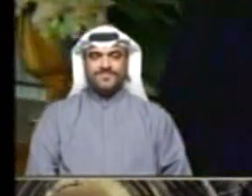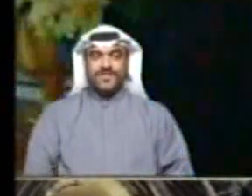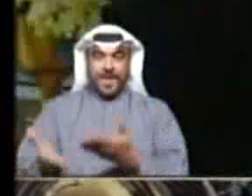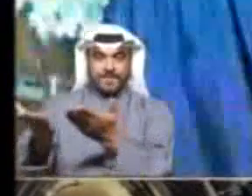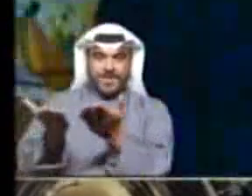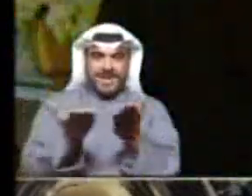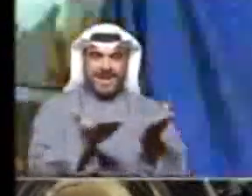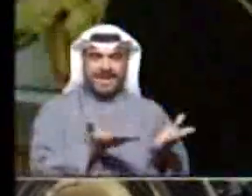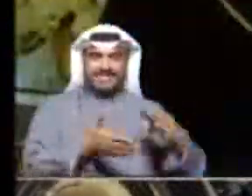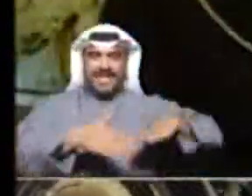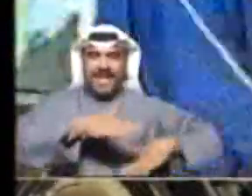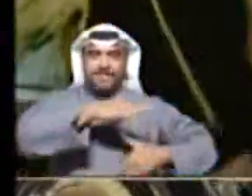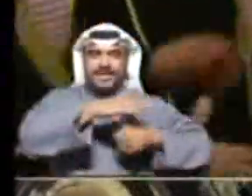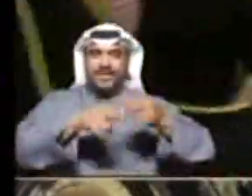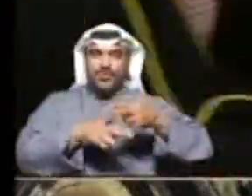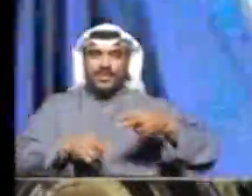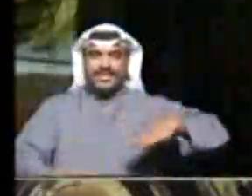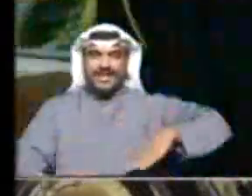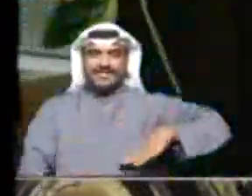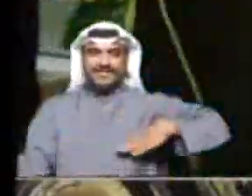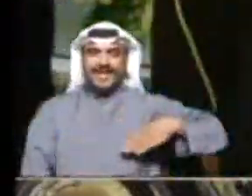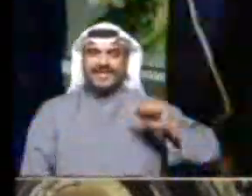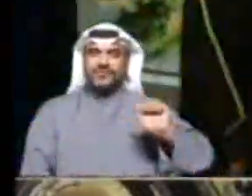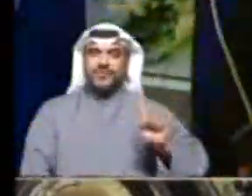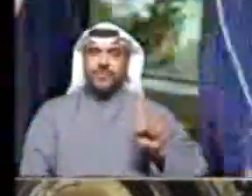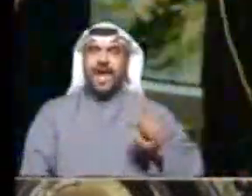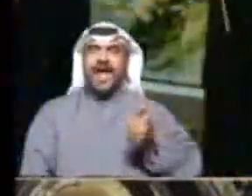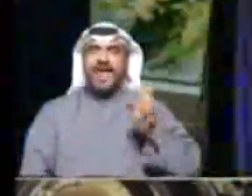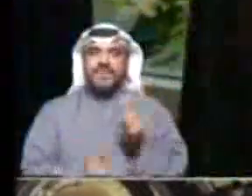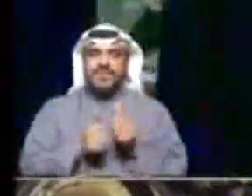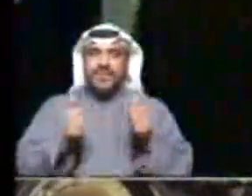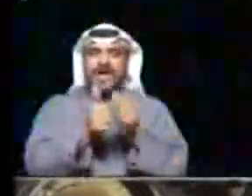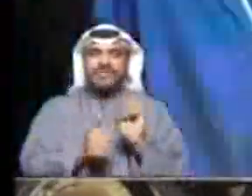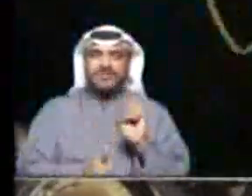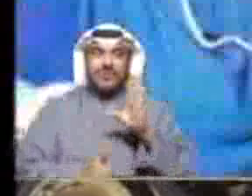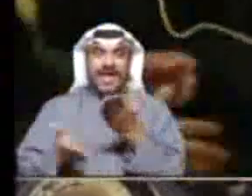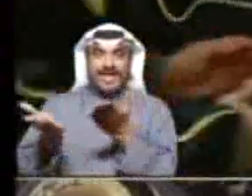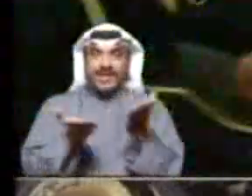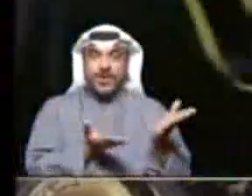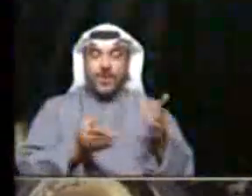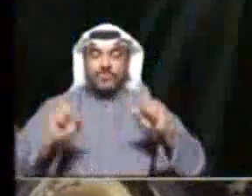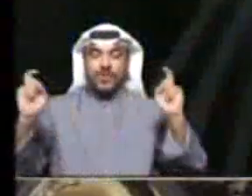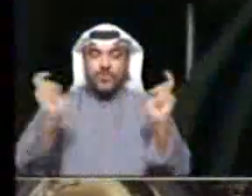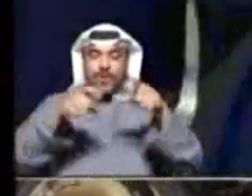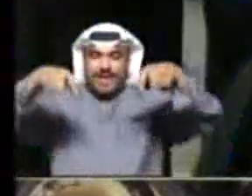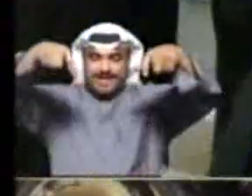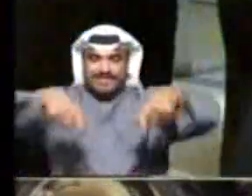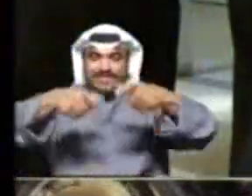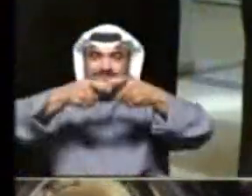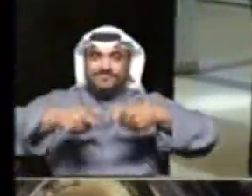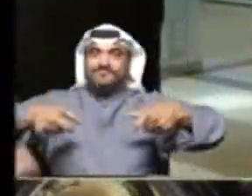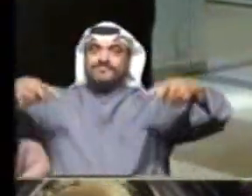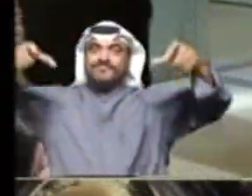برعاية وحضور سمو أمير البلاد الشيخ صباح الأحمد الجابر الصباح حفظه الله ورعاه، شهد أستاذ جابر الدولي حفلا